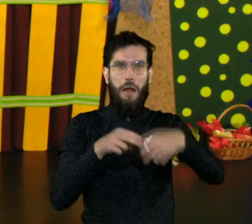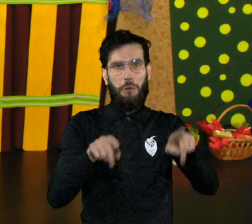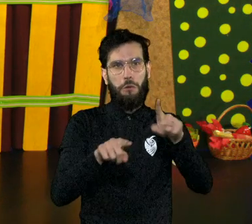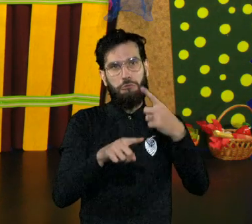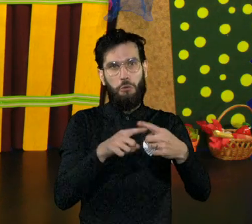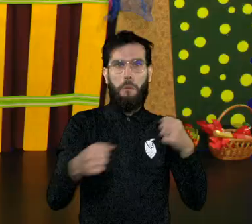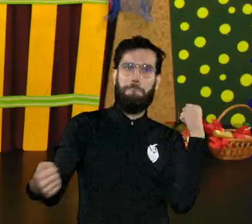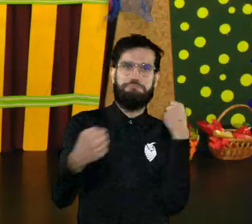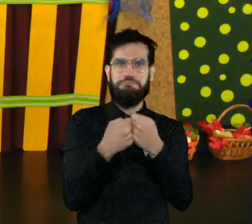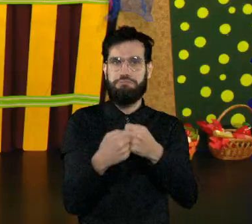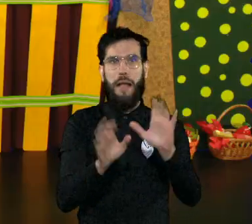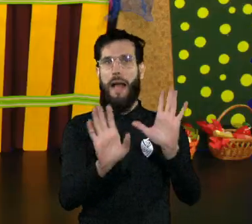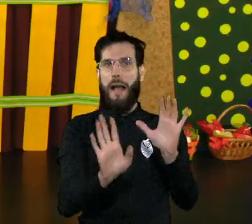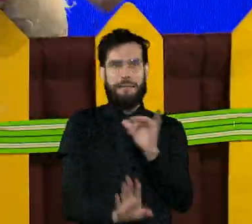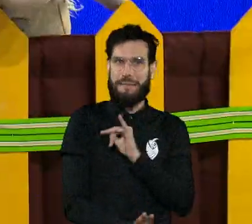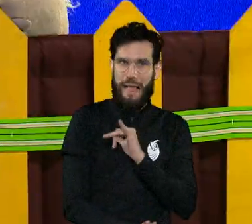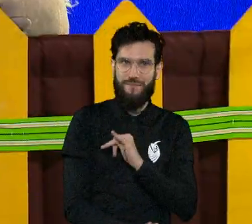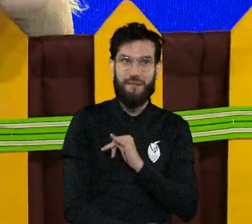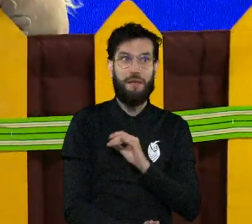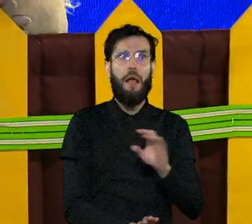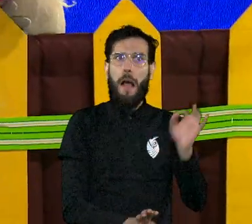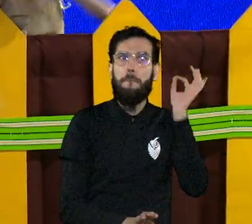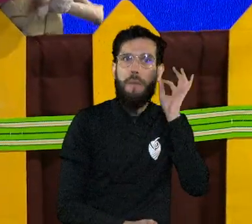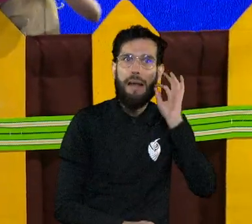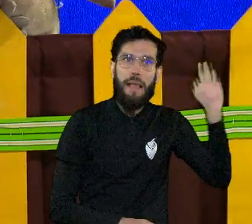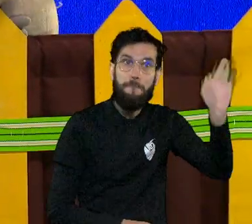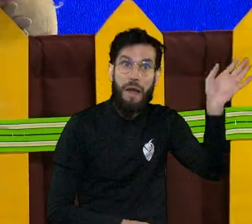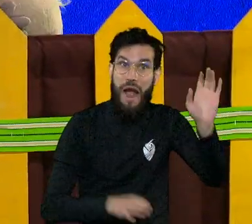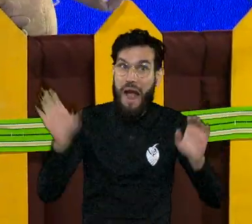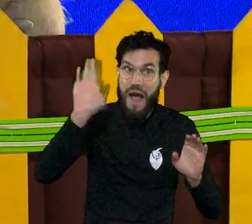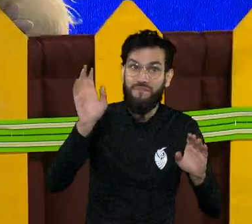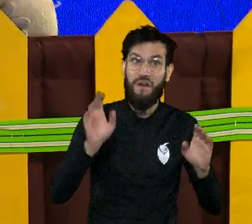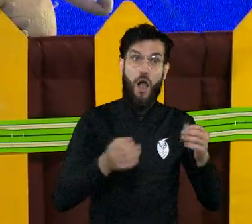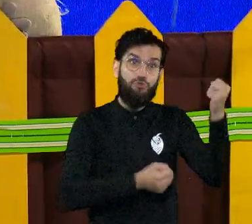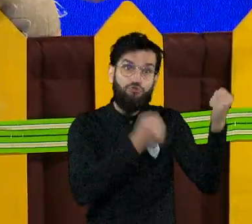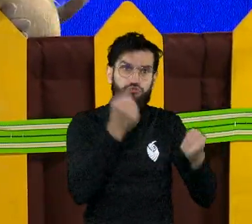Však? Ale parádne sme mávali na tých šoférov, však? Áno, aj sme